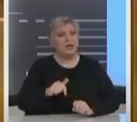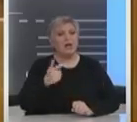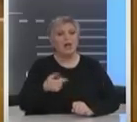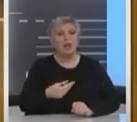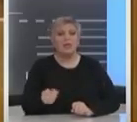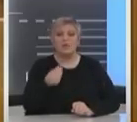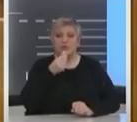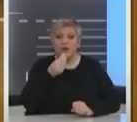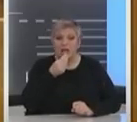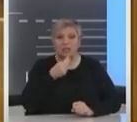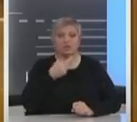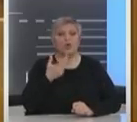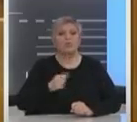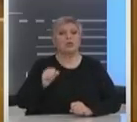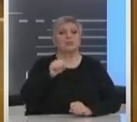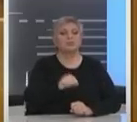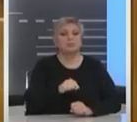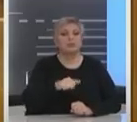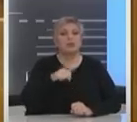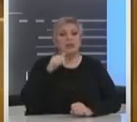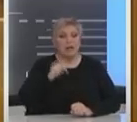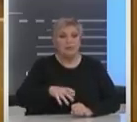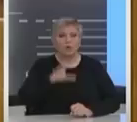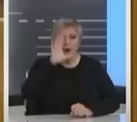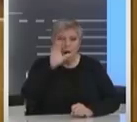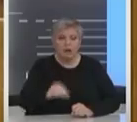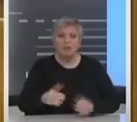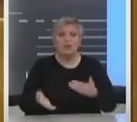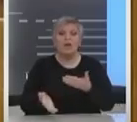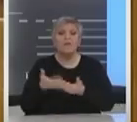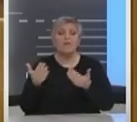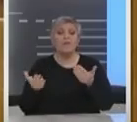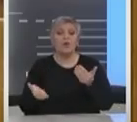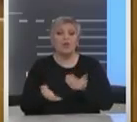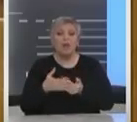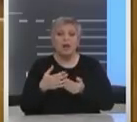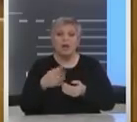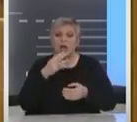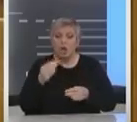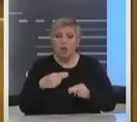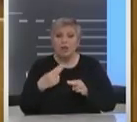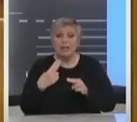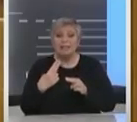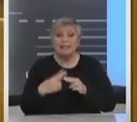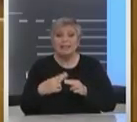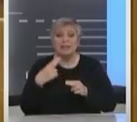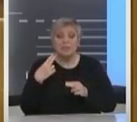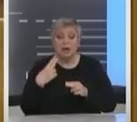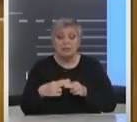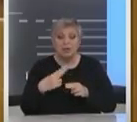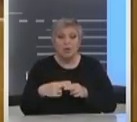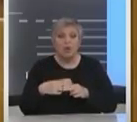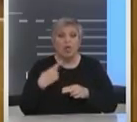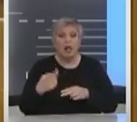γεύματα αναγνωρίζονται διεθνώς ως οι δύο πιο αποτελεσματικοί θεσμοί, τα δύο πιο σημαντικά μέτρα για την καταπολέμηση της παιδικής